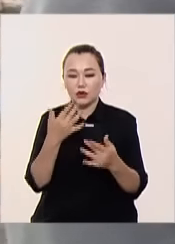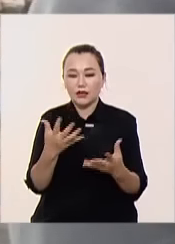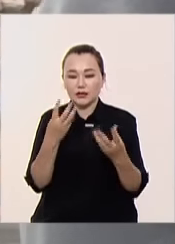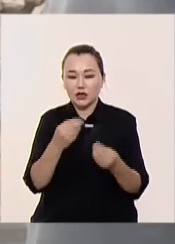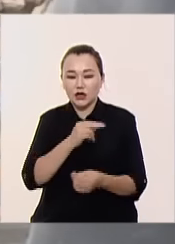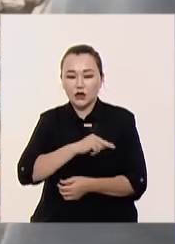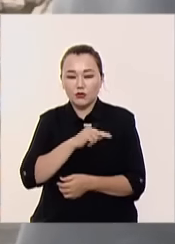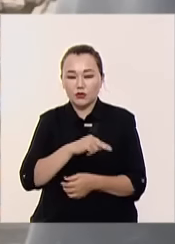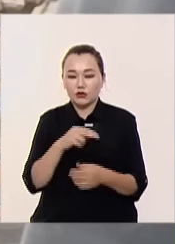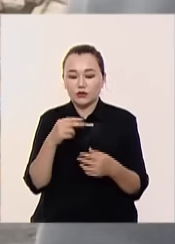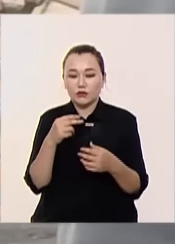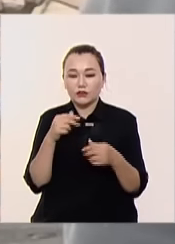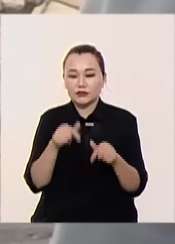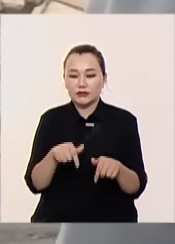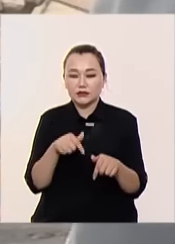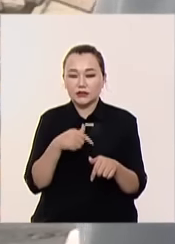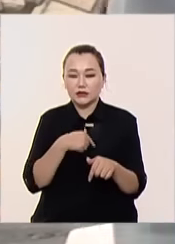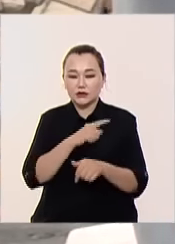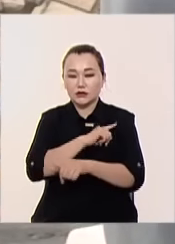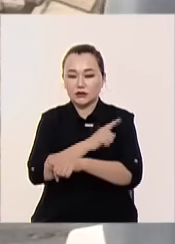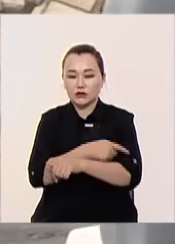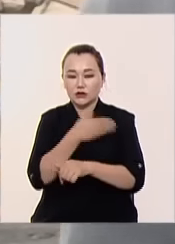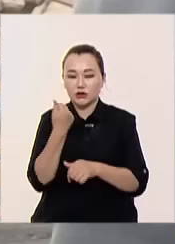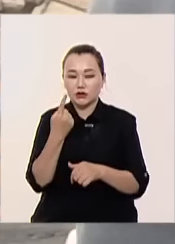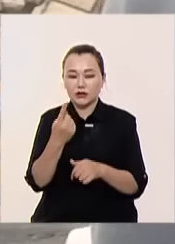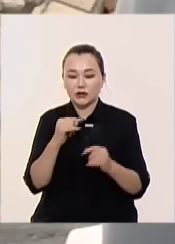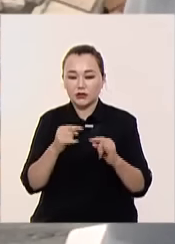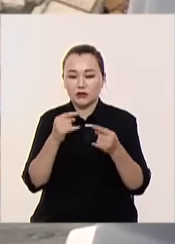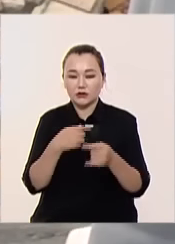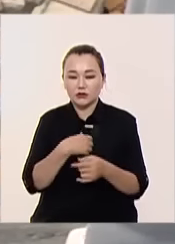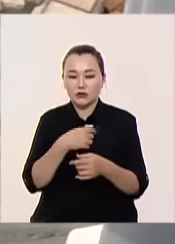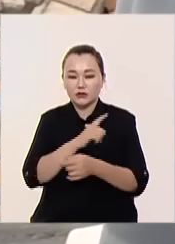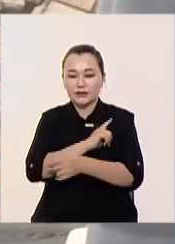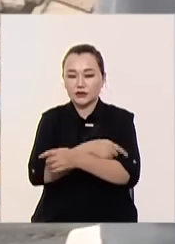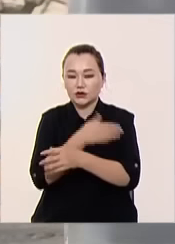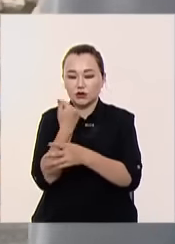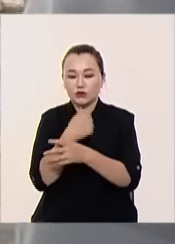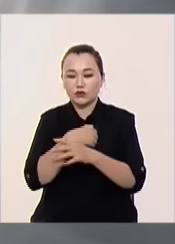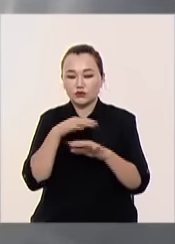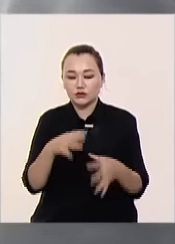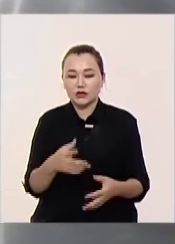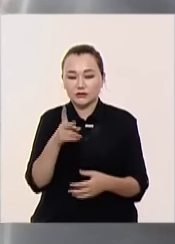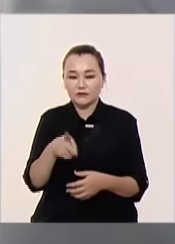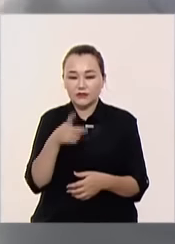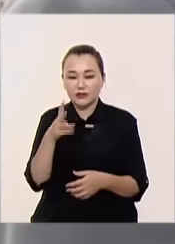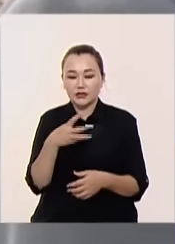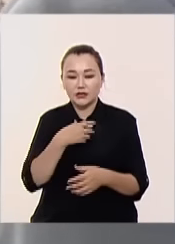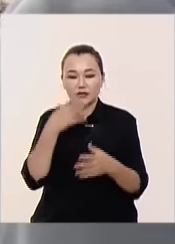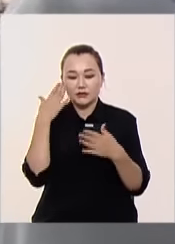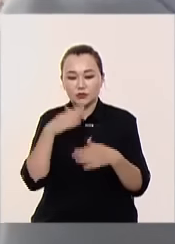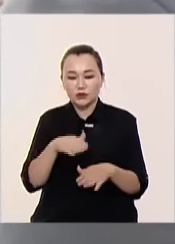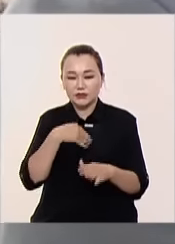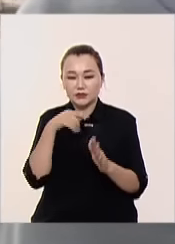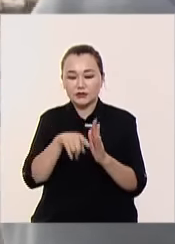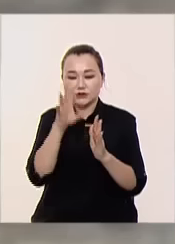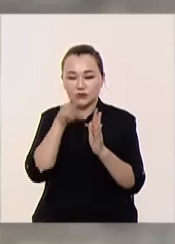уже работаем здесь уже. Я вот, у меня вообще силы нет. Я вот даже один кирпич еле поднимаю, уже устал. 2-3 часа спим. Я тем более здесь